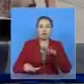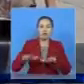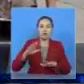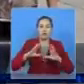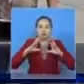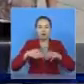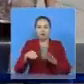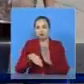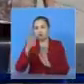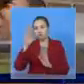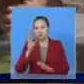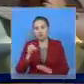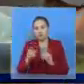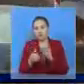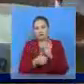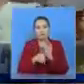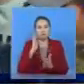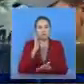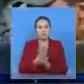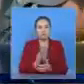әлемнің үздік 16 палуаны бар.